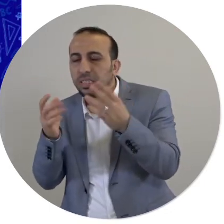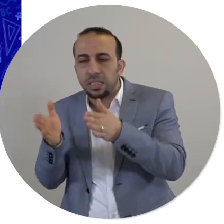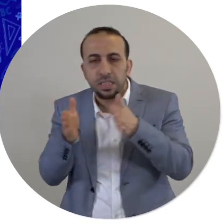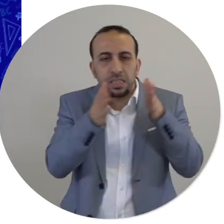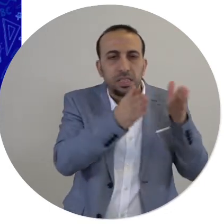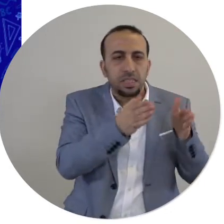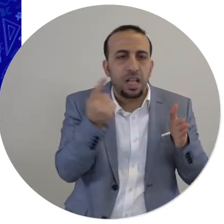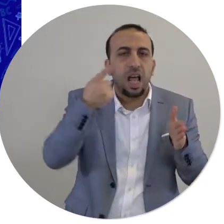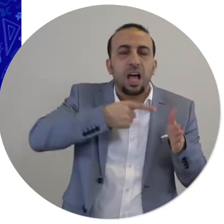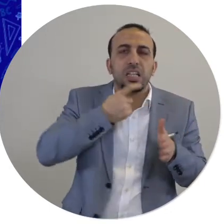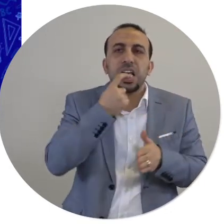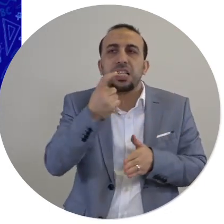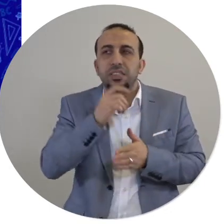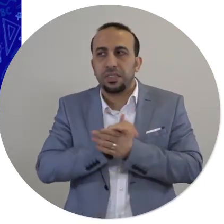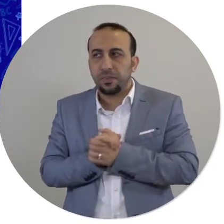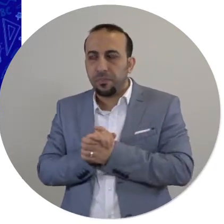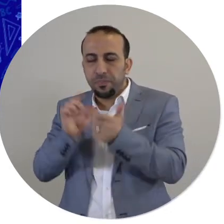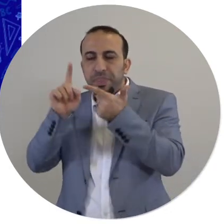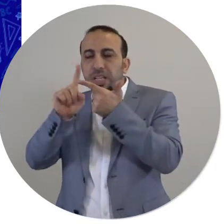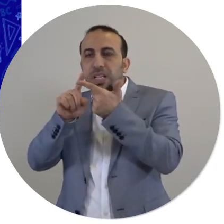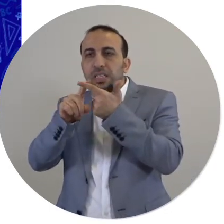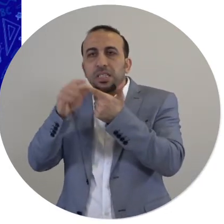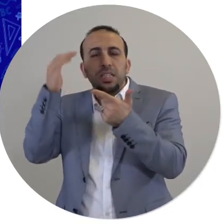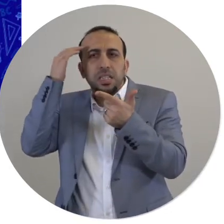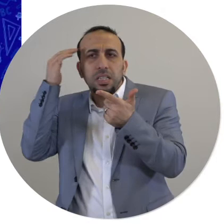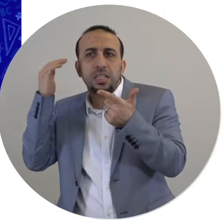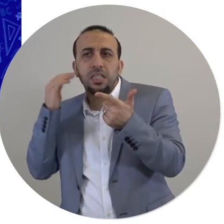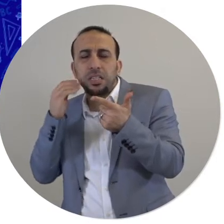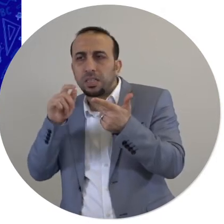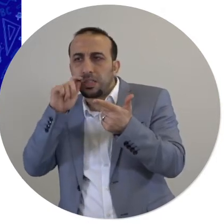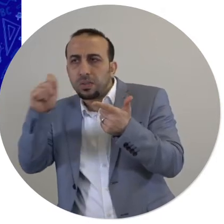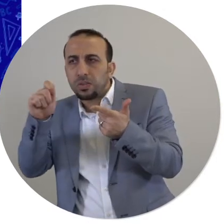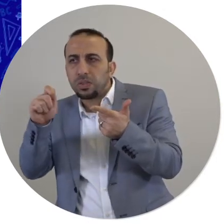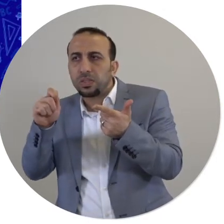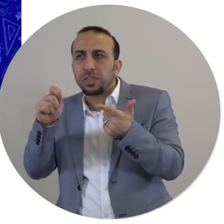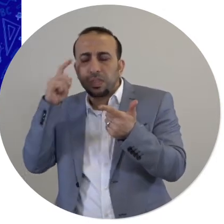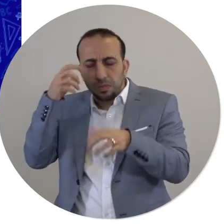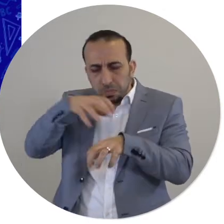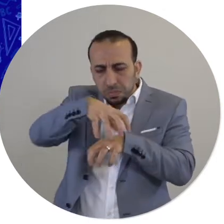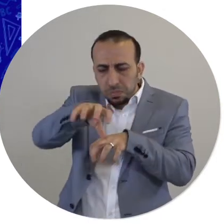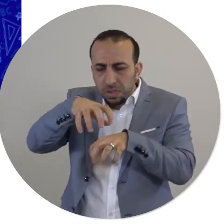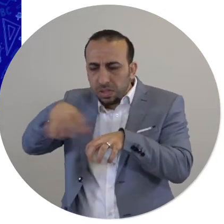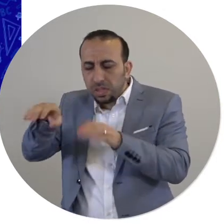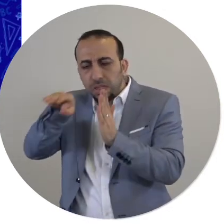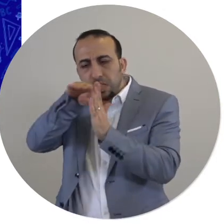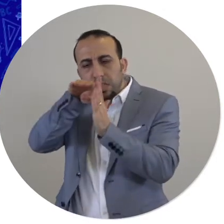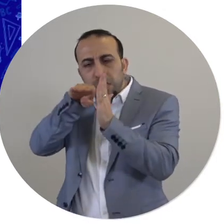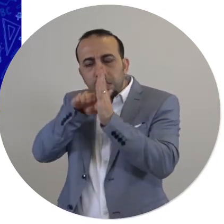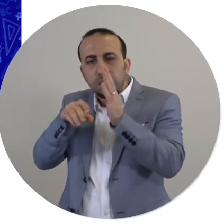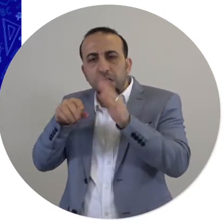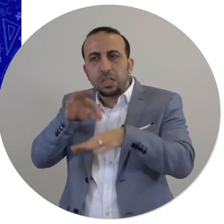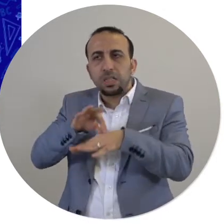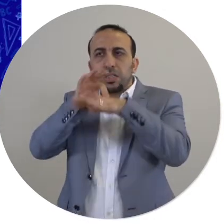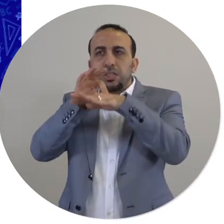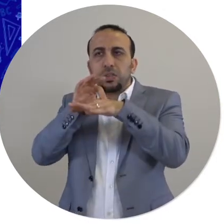تصنيف السكان على حسب النوع من ذكور وإناث، بينما التركيب العمري والنوعي فهو يجمع بين الفئات